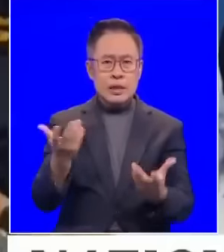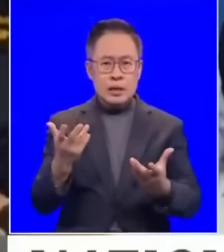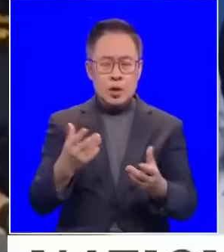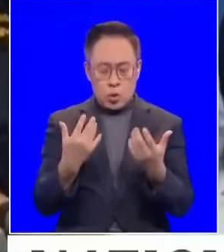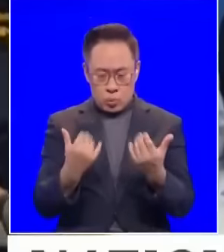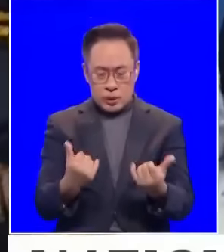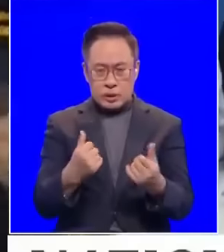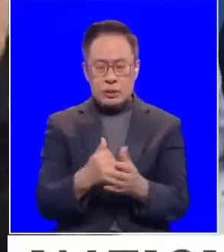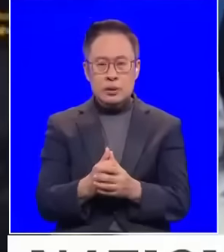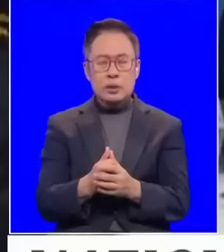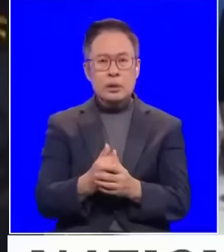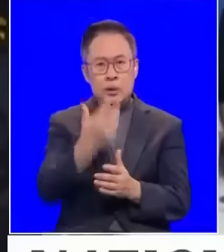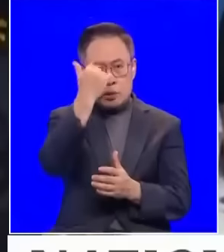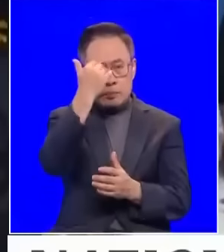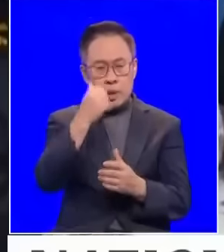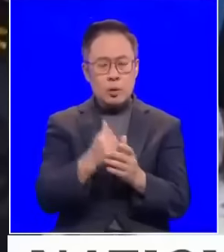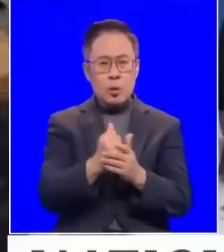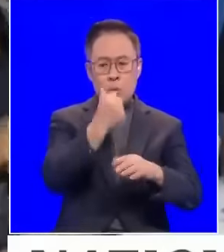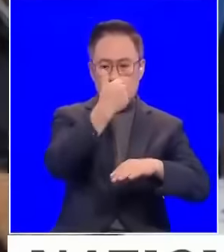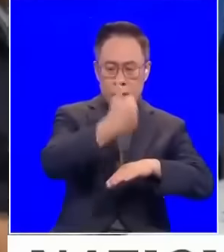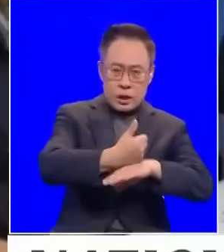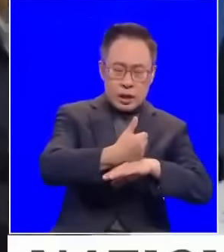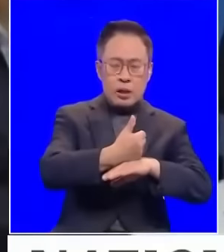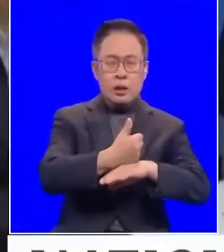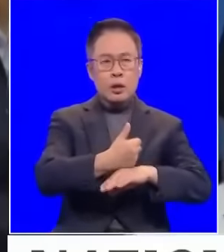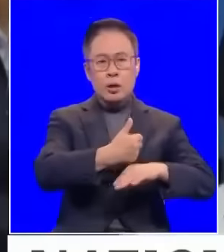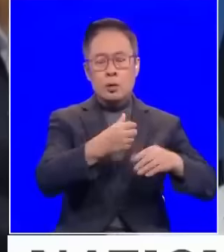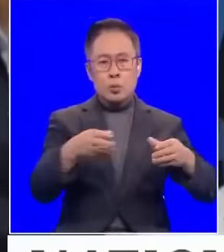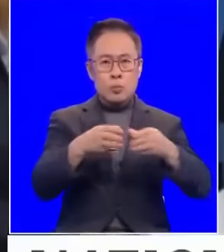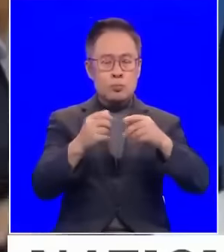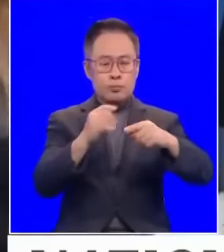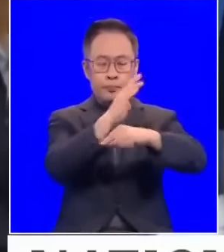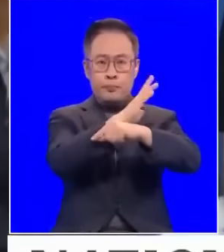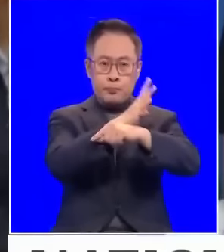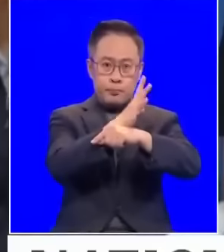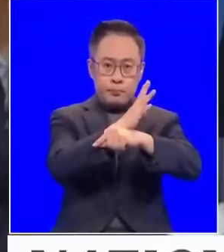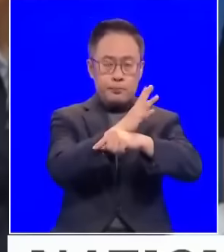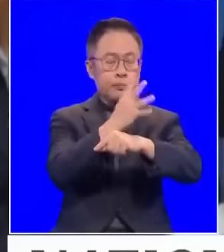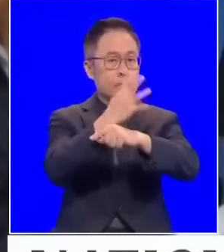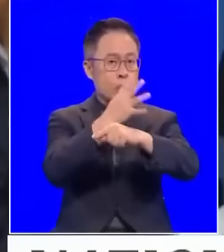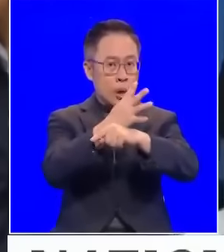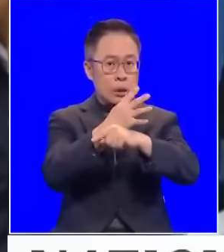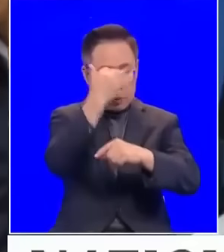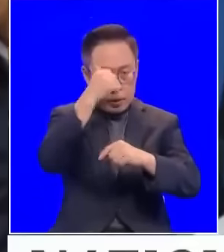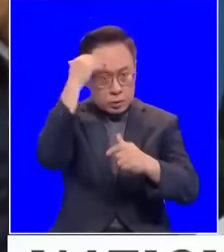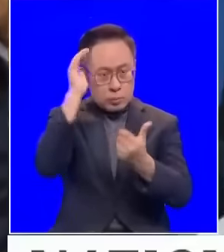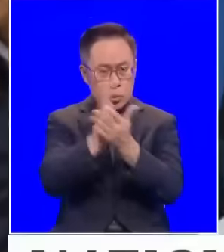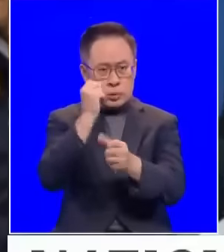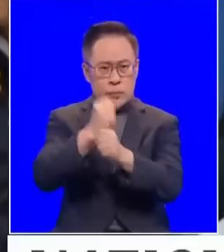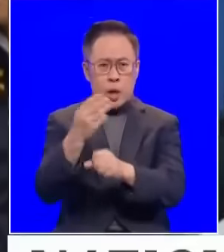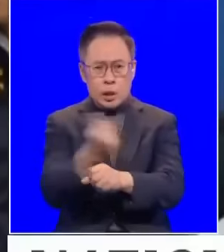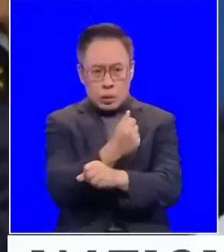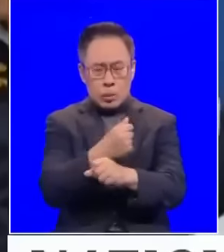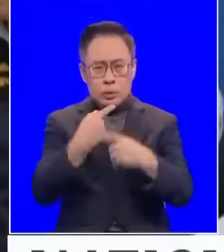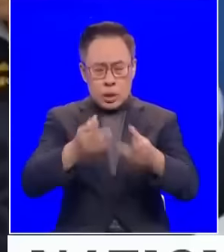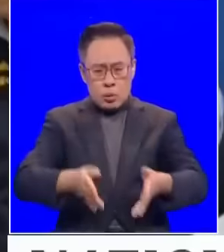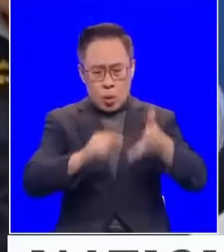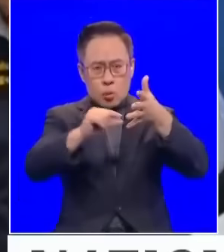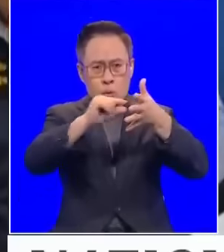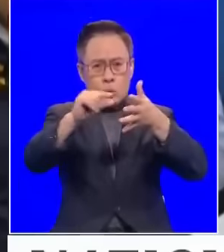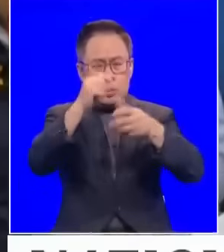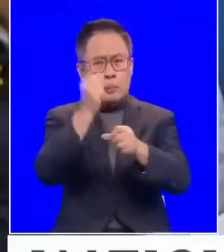ไม่กี่วันผู้บริหารบรรดาบอสต่างๆถูกจับกุมติดคุกติดตารางก็เลยอยากจะให้ผู้ใหญ่ในบ้านเมืองเนี่ย